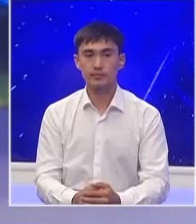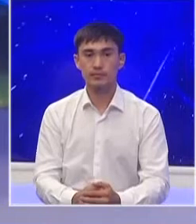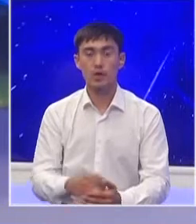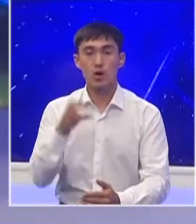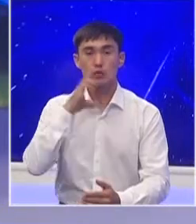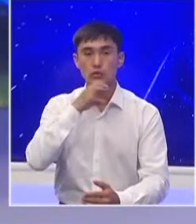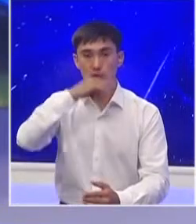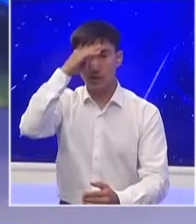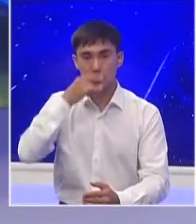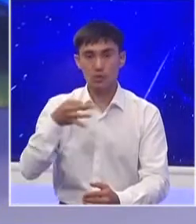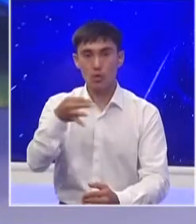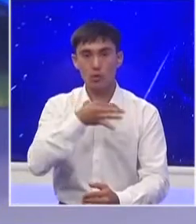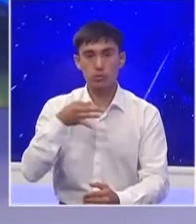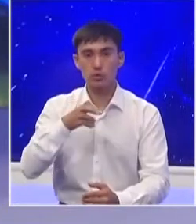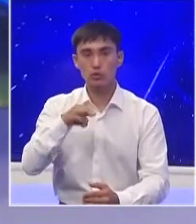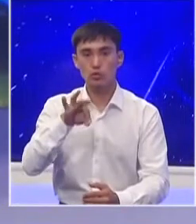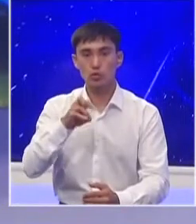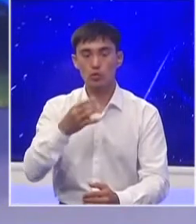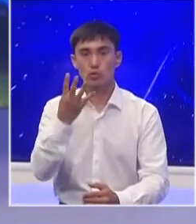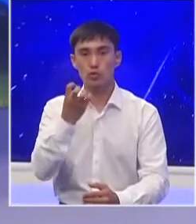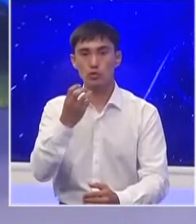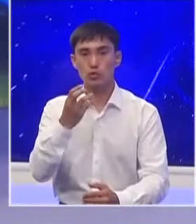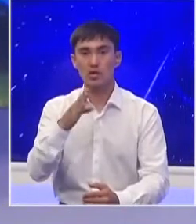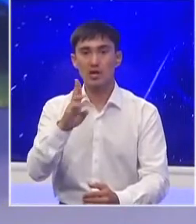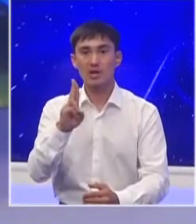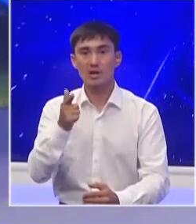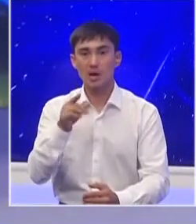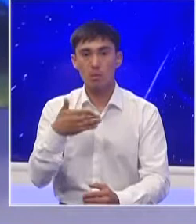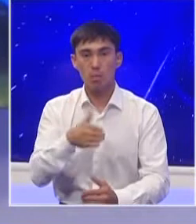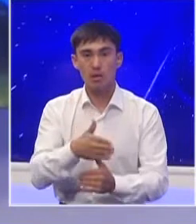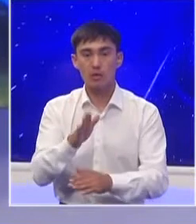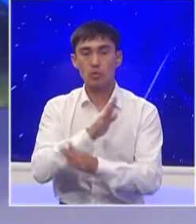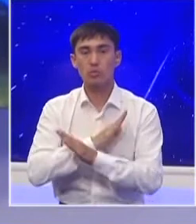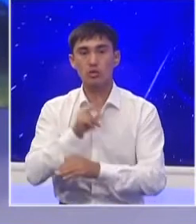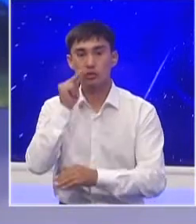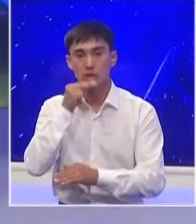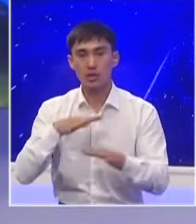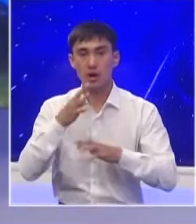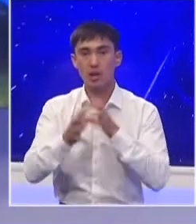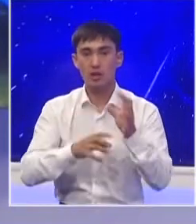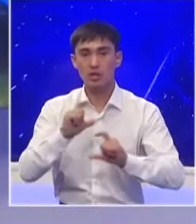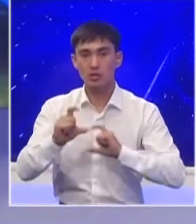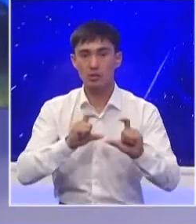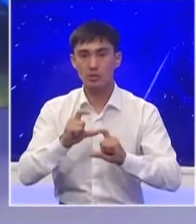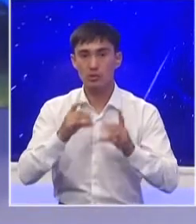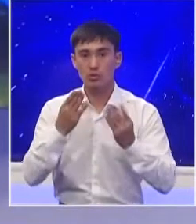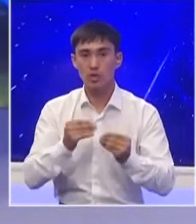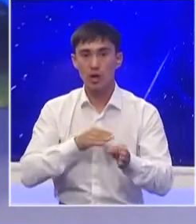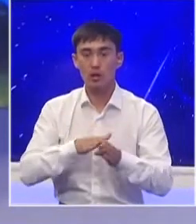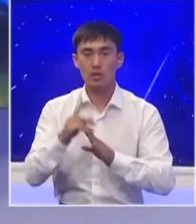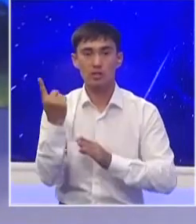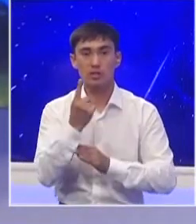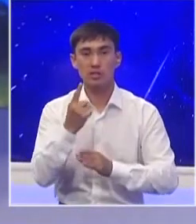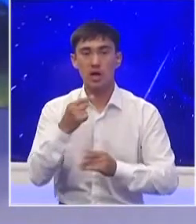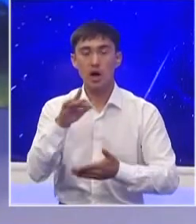Солтүстік Қазақстан облысындағы Тұзды көлде 450 балық қырылып қалды. Шымкентте халықаралық шахмат күніне орай алғаш рет